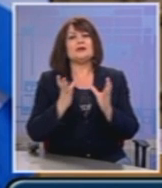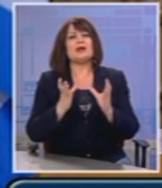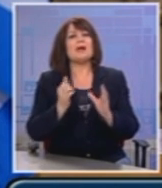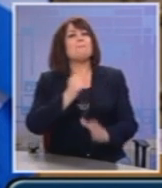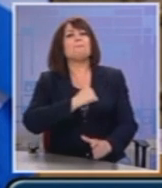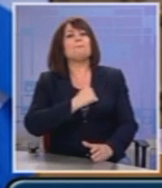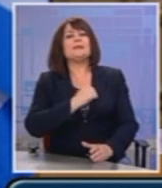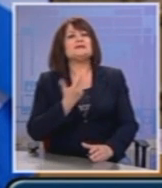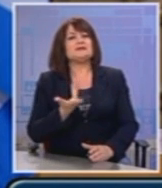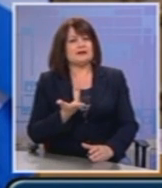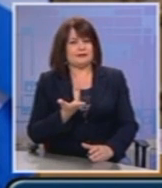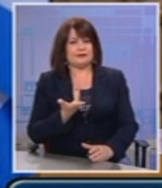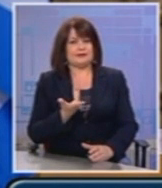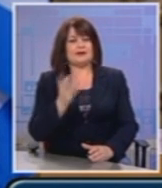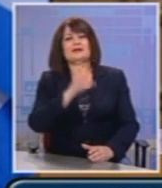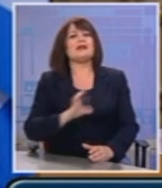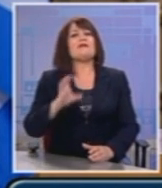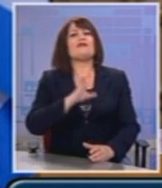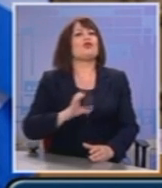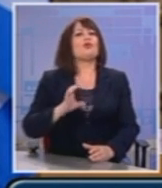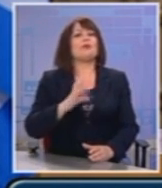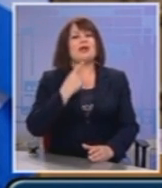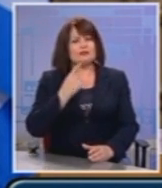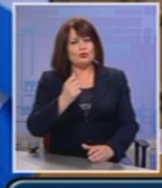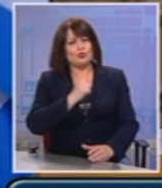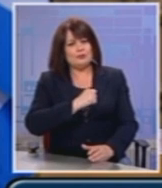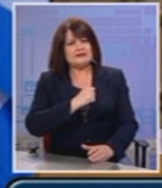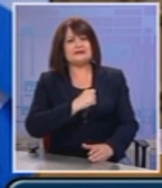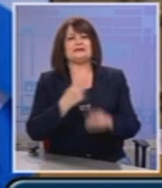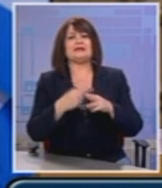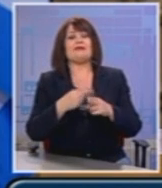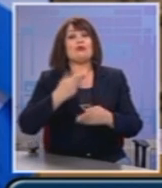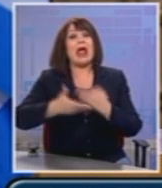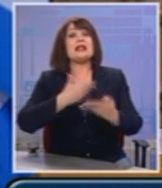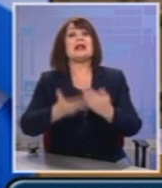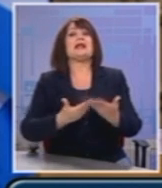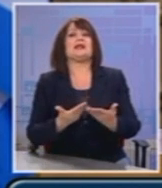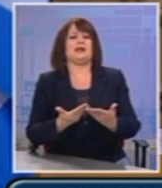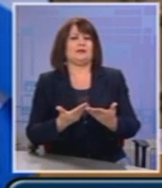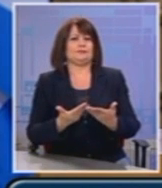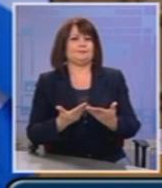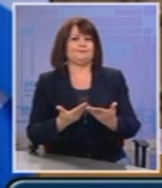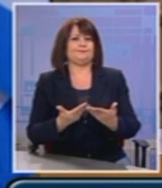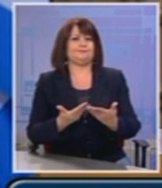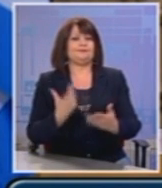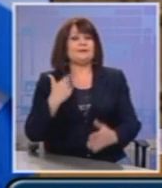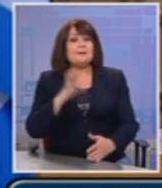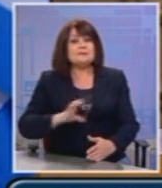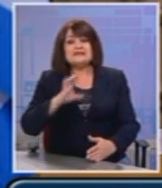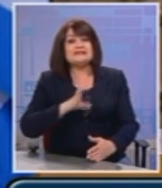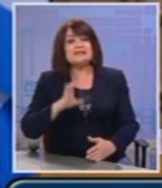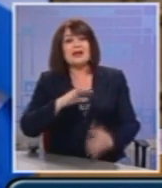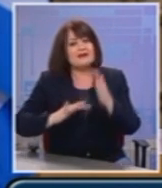πραγματικότητα για την ευρώπη αυτό που είναι μια αρχή η αρχή της αλληλεγγύης και η αναζήτηση της